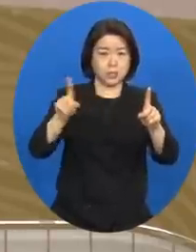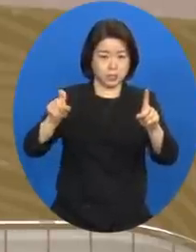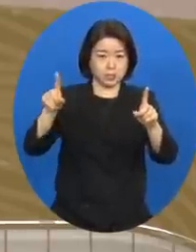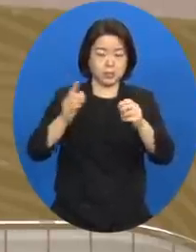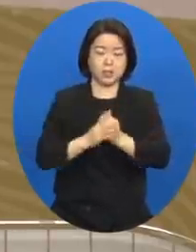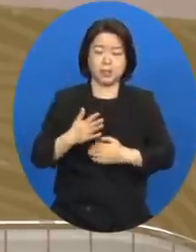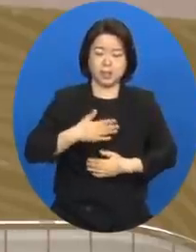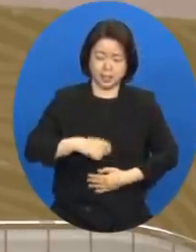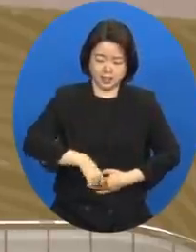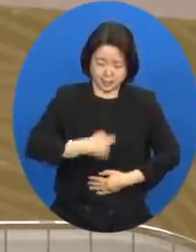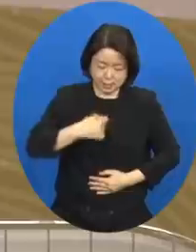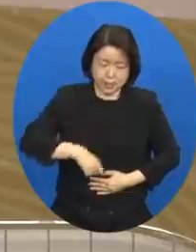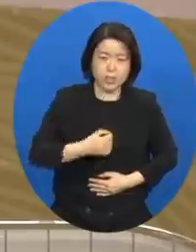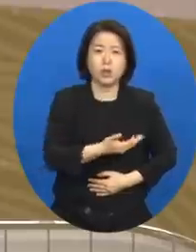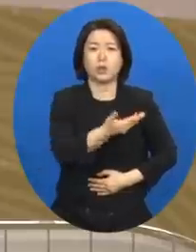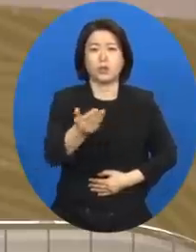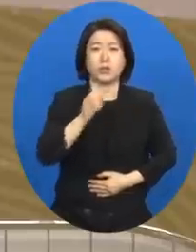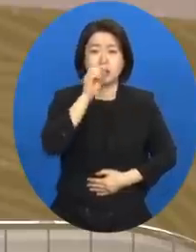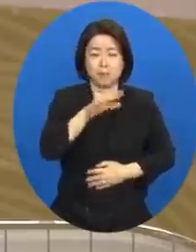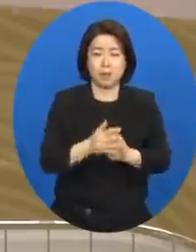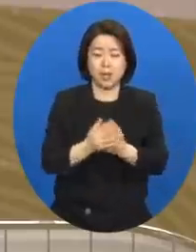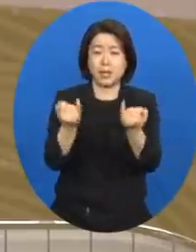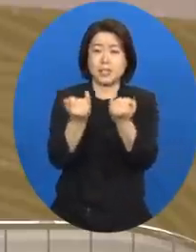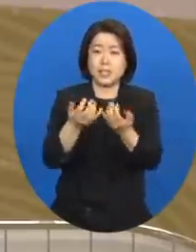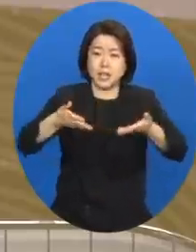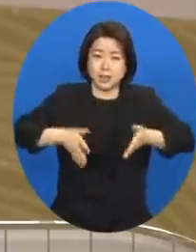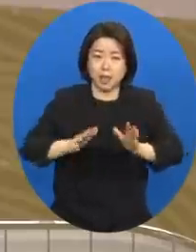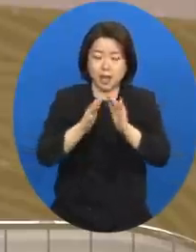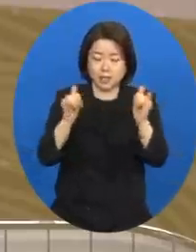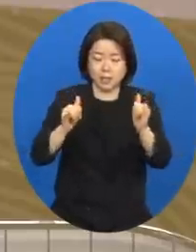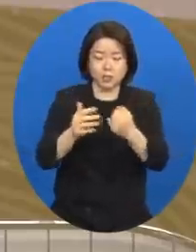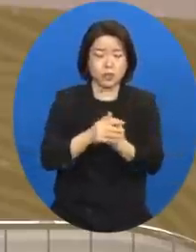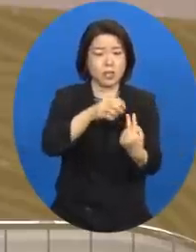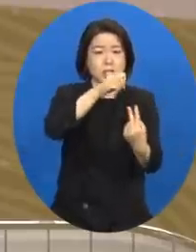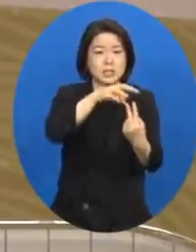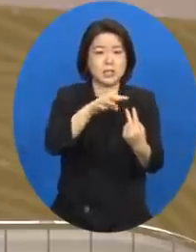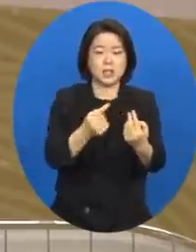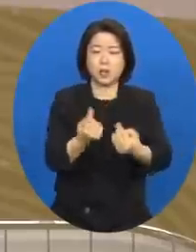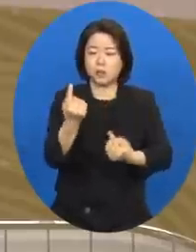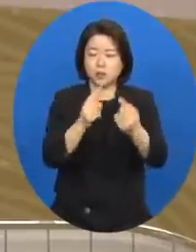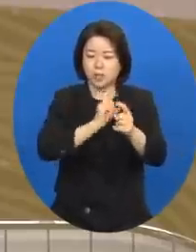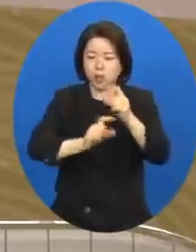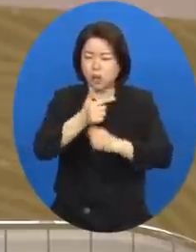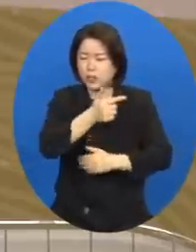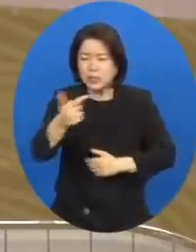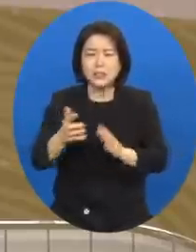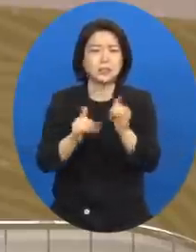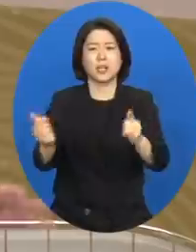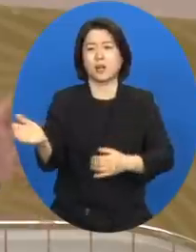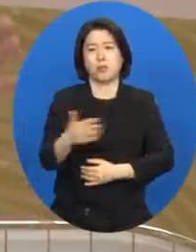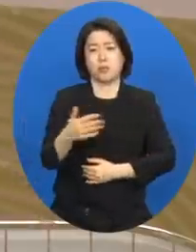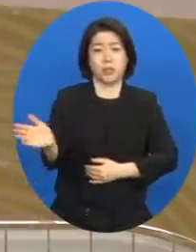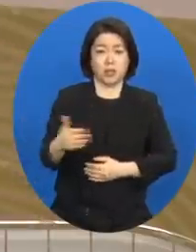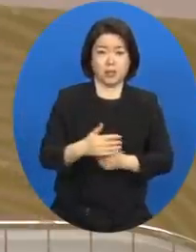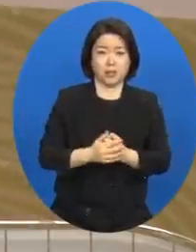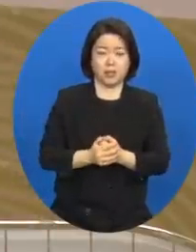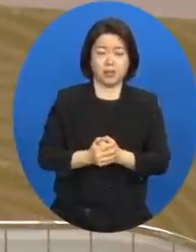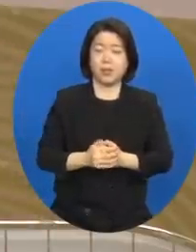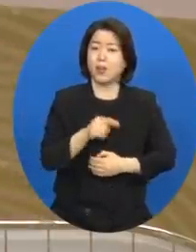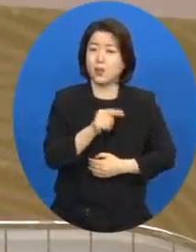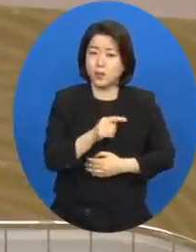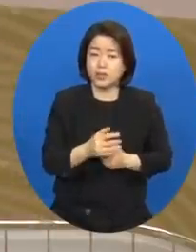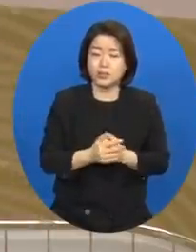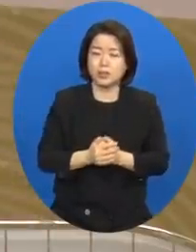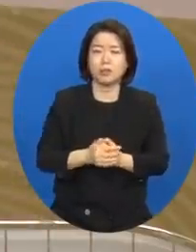너에게 말하노니 여자가 낳은 자 중에 세례요한보다 더 큰 이가 일어남이 없도다. 여러분 여기서